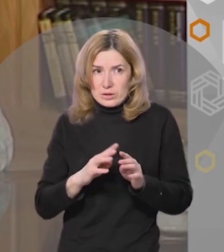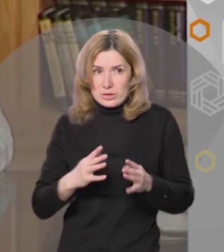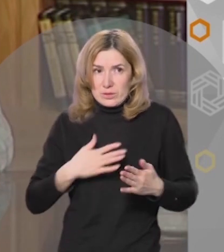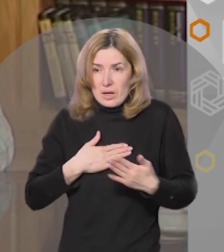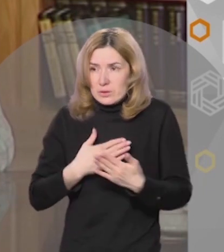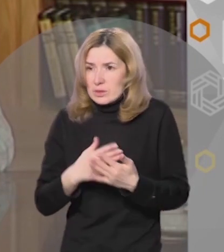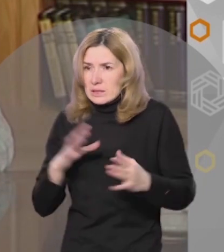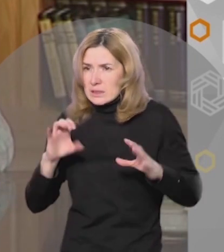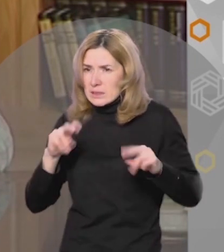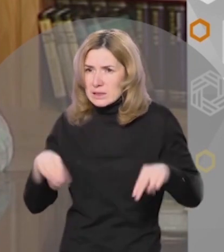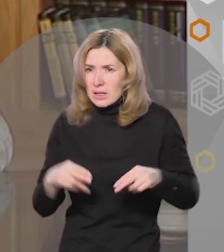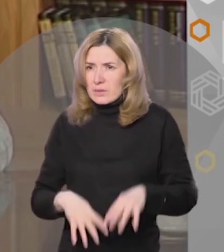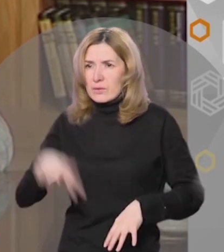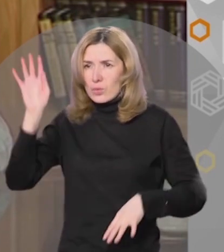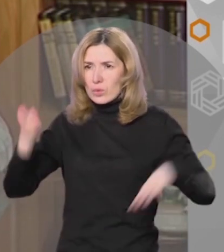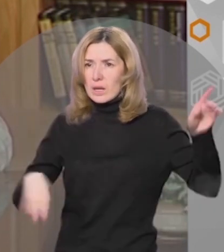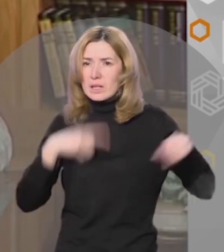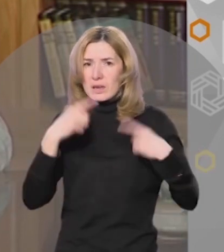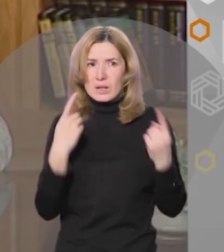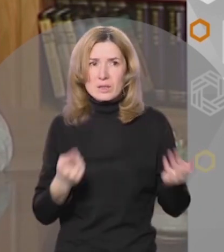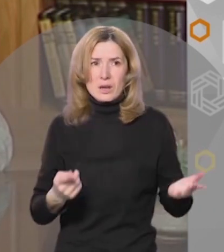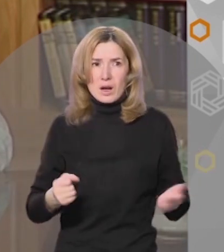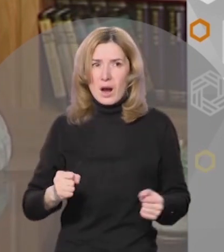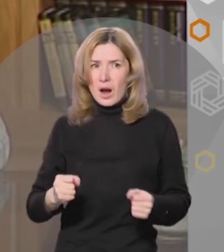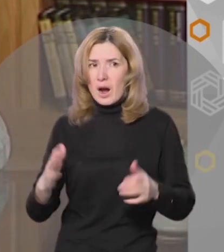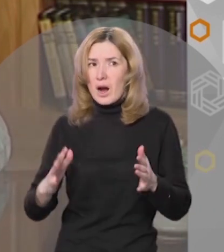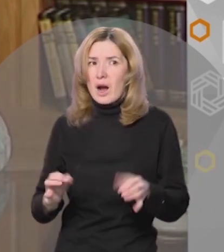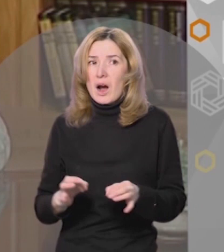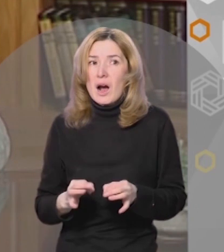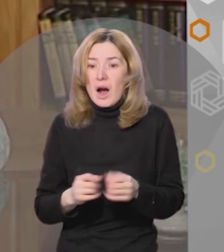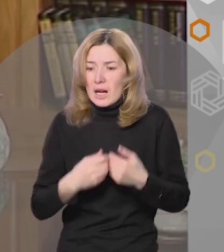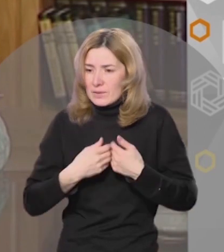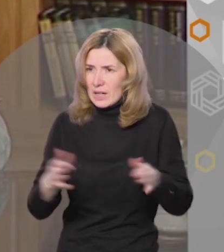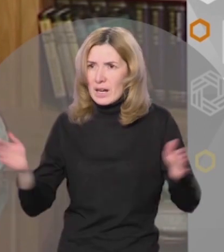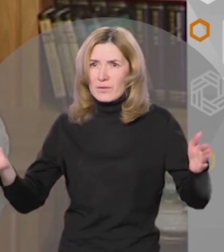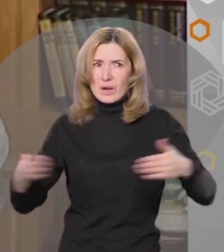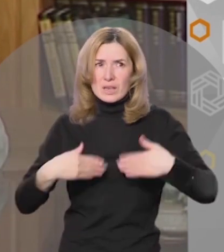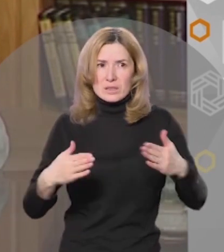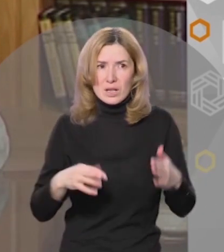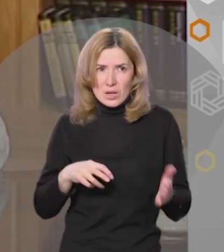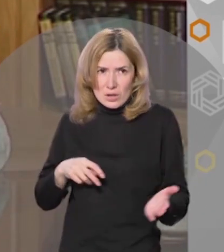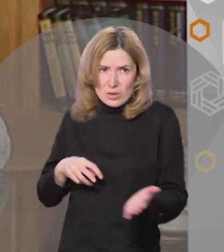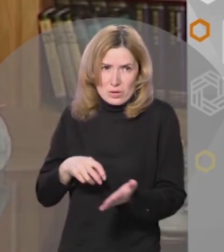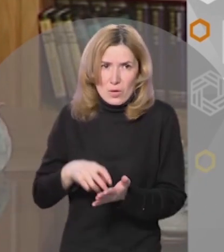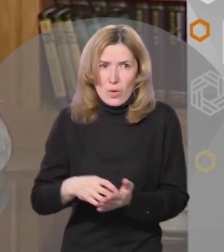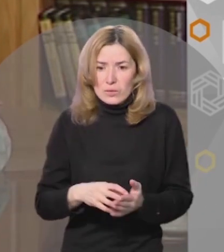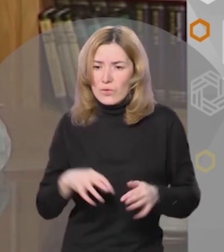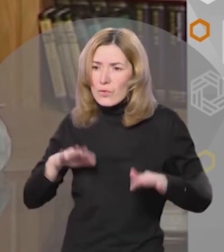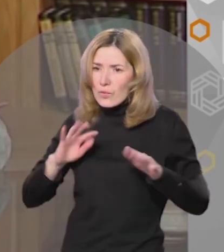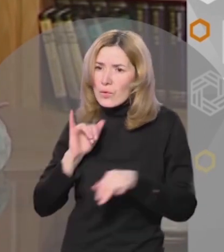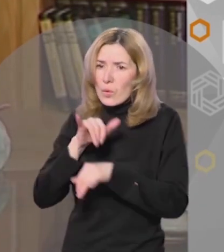вдоль изгороди сад, взмахивая руками и приговаривая: «Отворяйте ворота, идет в гости